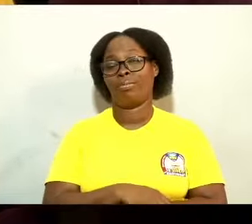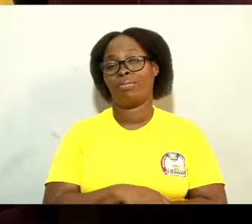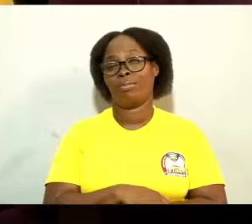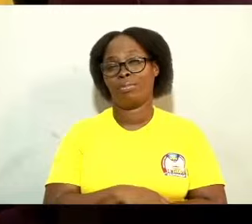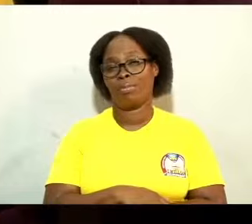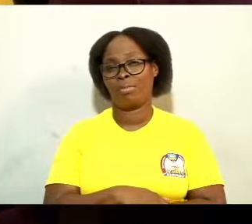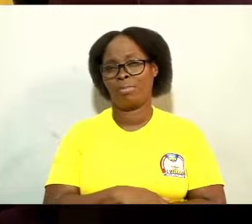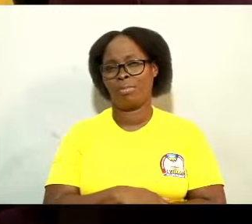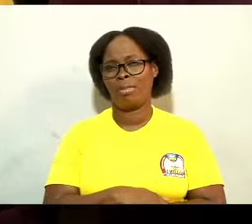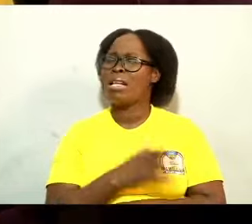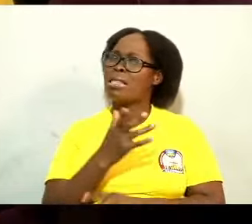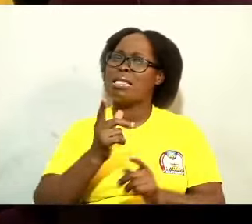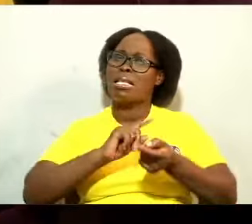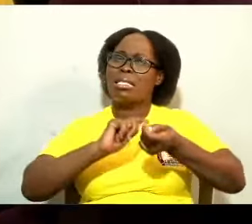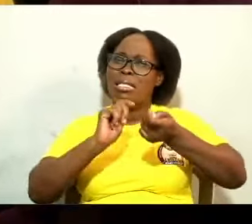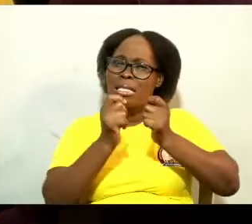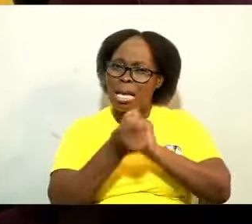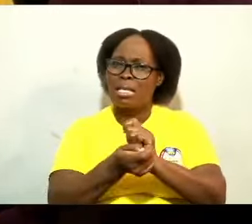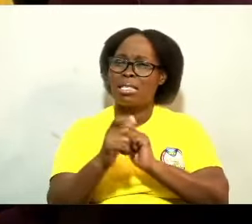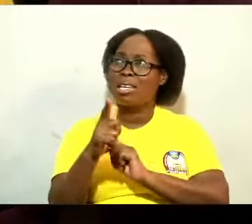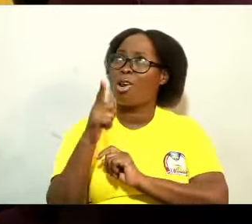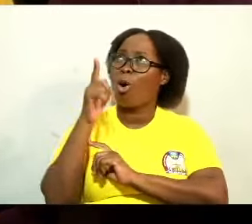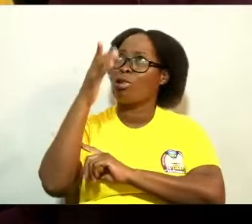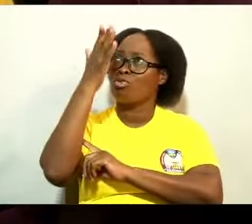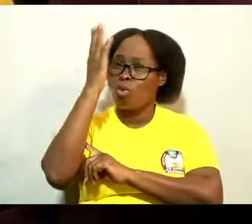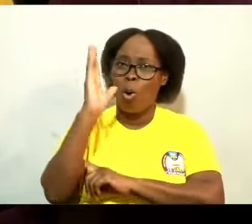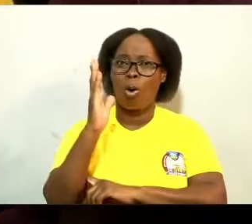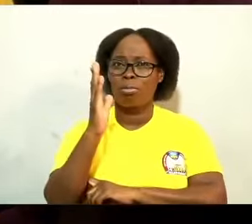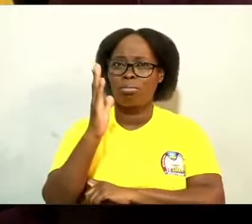Yaani unabadili amri za Mungu kwa kumsingizia Yesu?